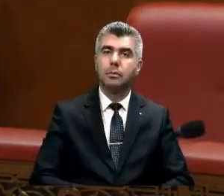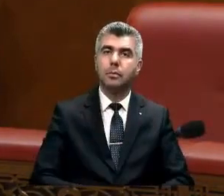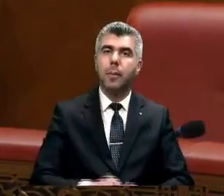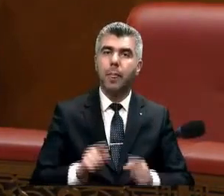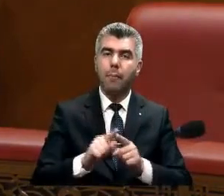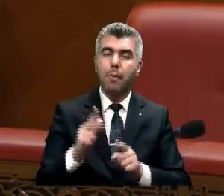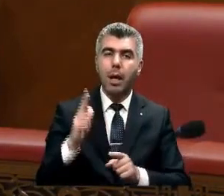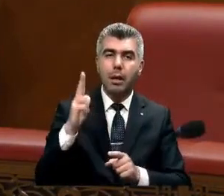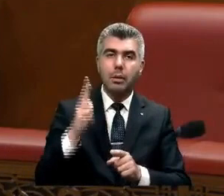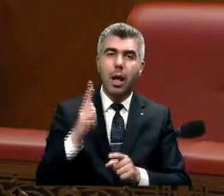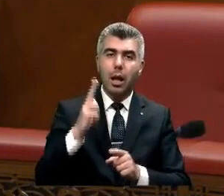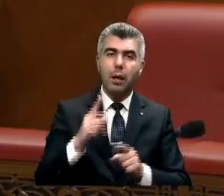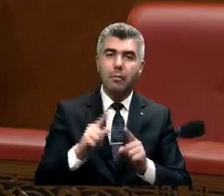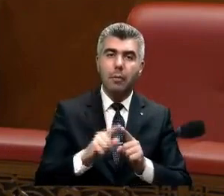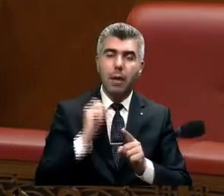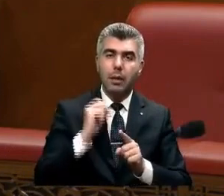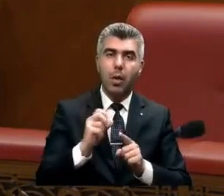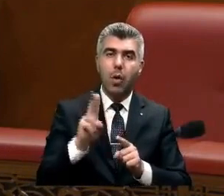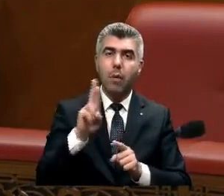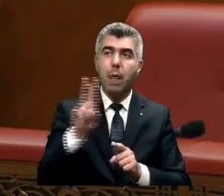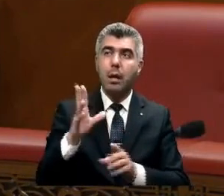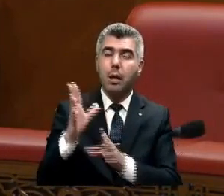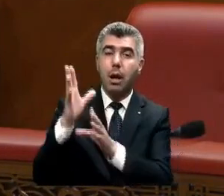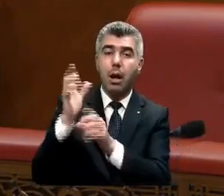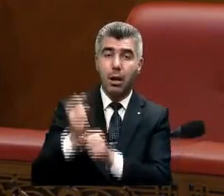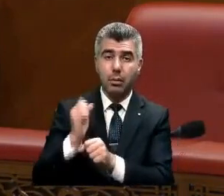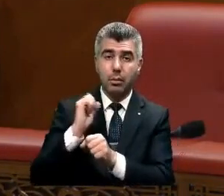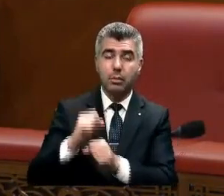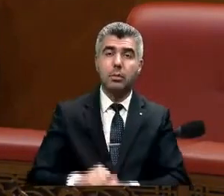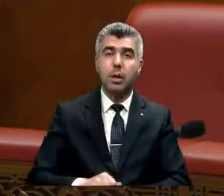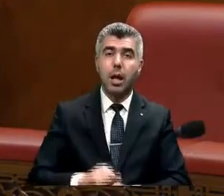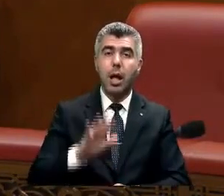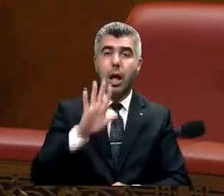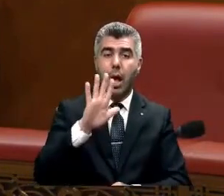وأطلقت هذه السنة بتعليمات من صاحب الجلالة نصر الله ابتداء من